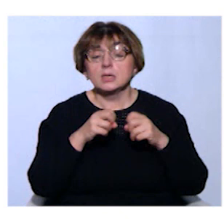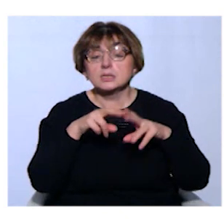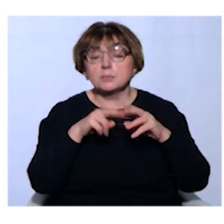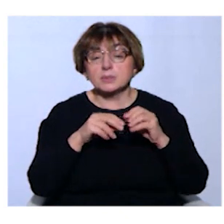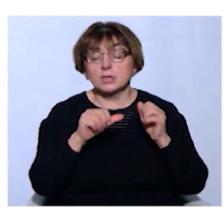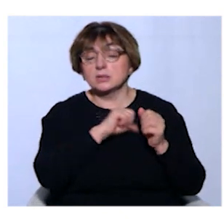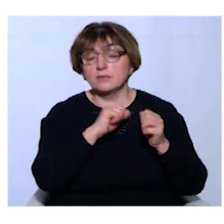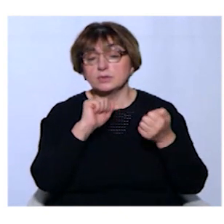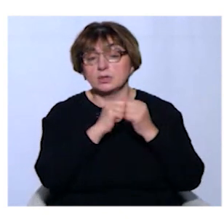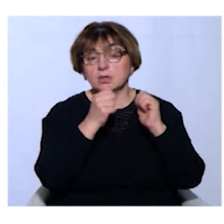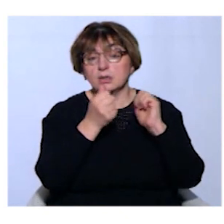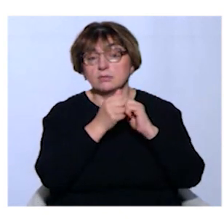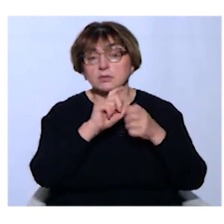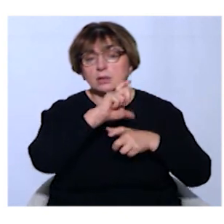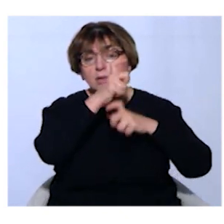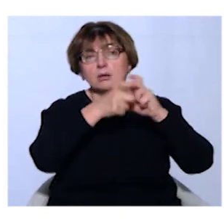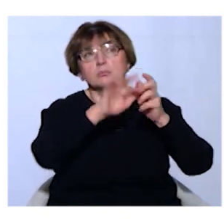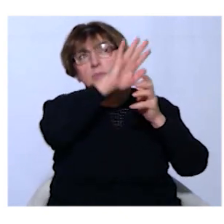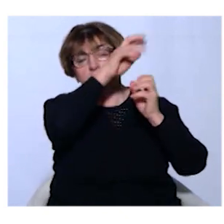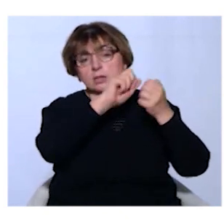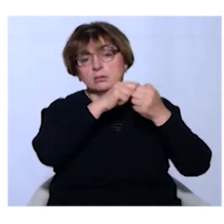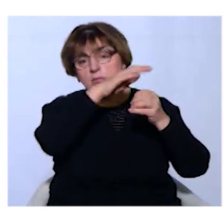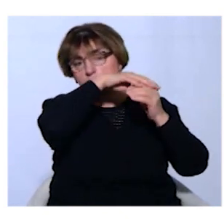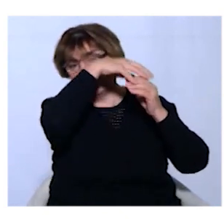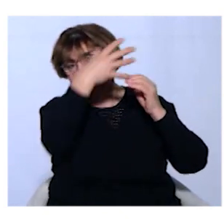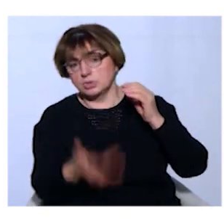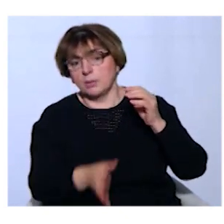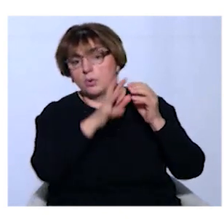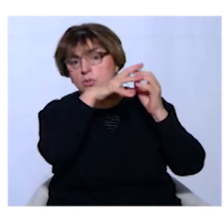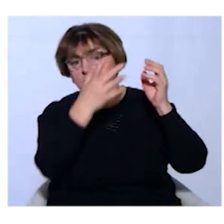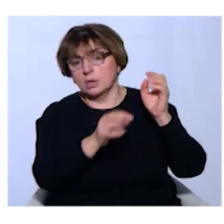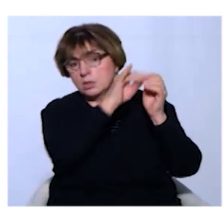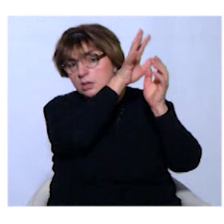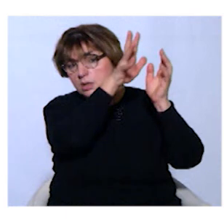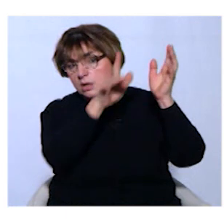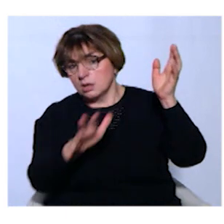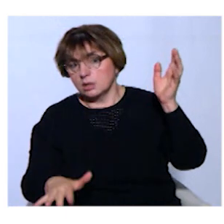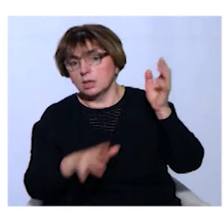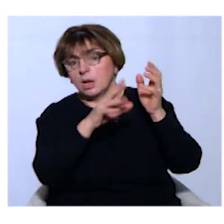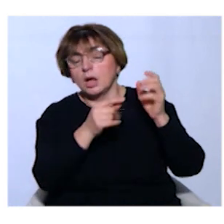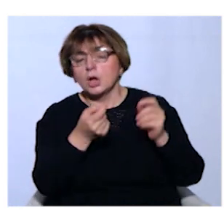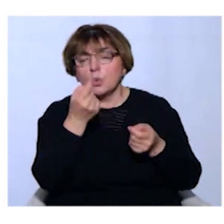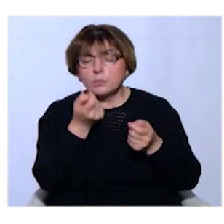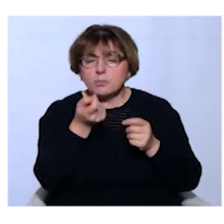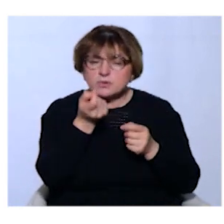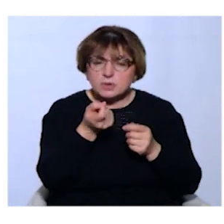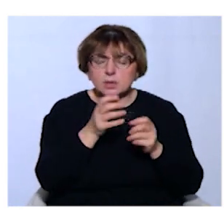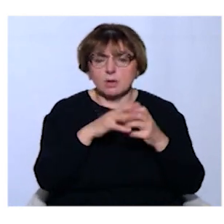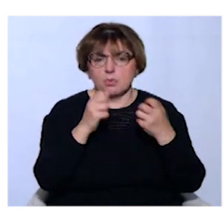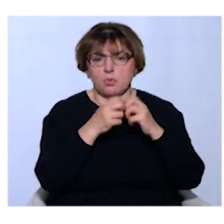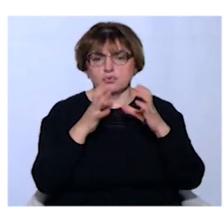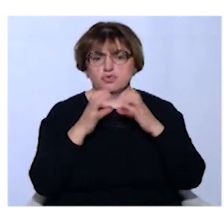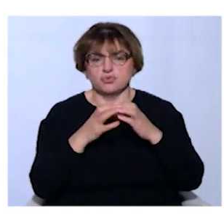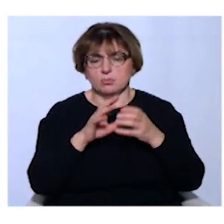ჩამომსხრევა მოტეხვა ხდება ხოლმე ქანებისგან, დიდი ლოდების, უფრო დიდი ქვებისა და პატარა ქვების, კენჭების